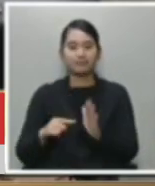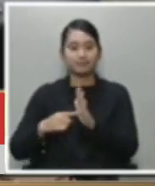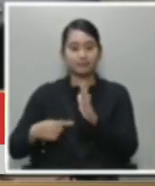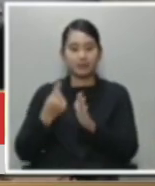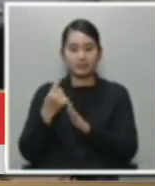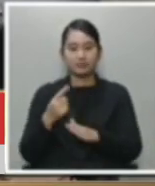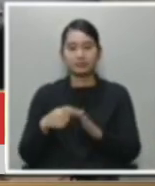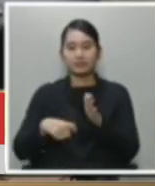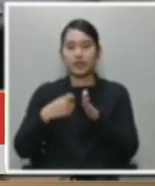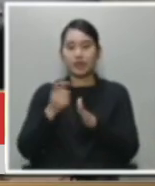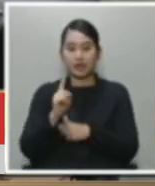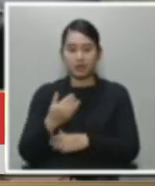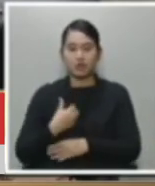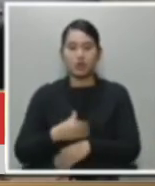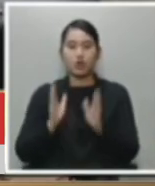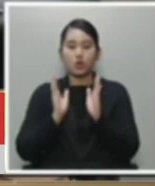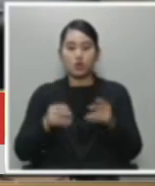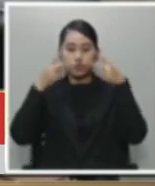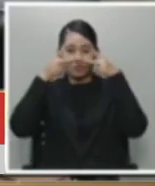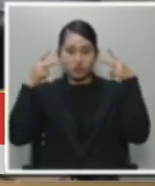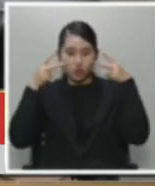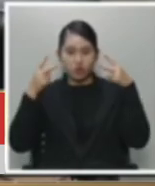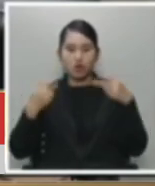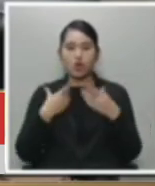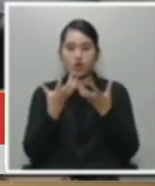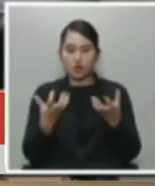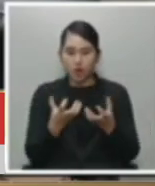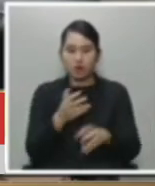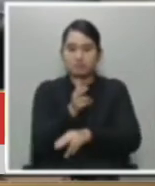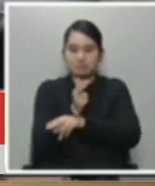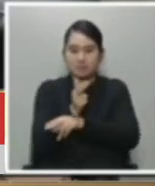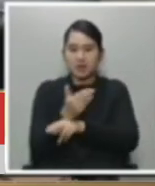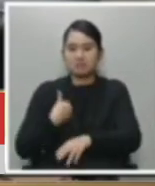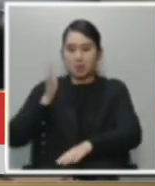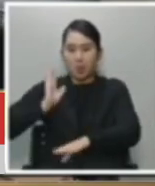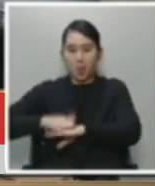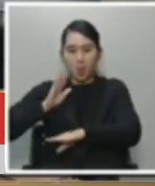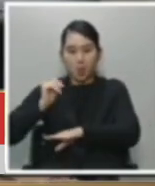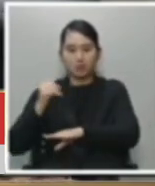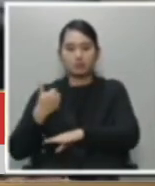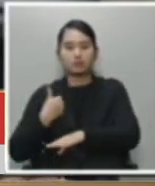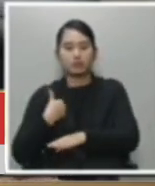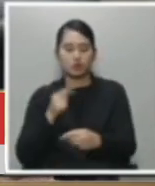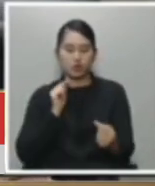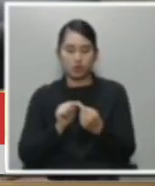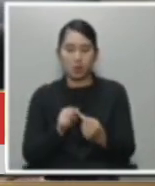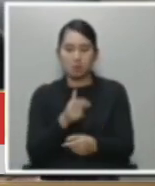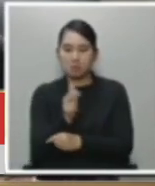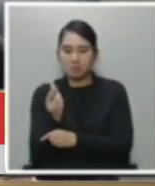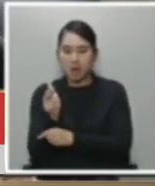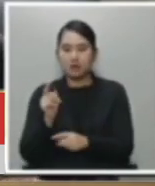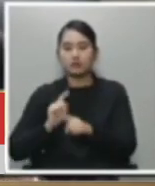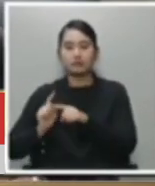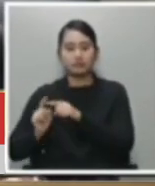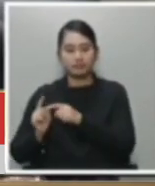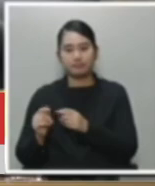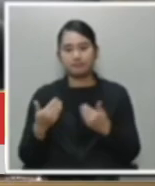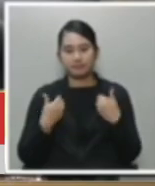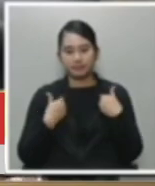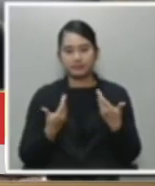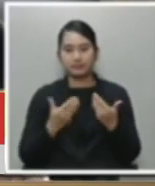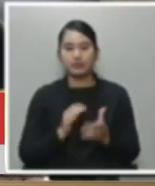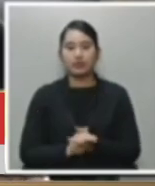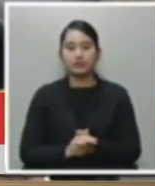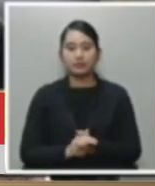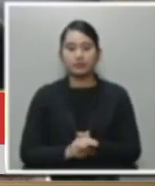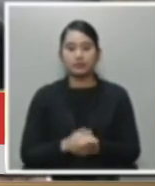ก็คือจากการที่คนร้ายมีอาวุธสงครามแล้วก็มีความชำนาญอย่างยิ่งในการใช้อาวุธสงครามนอกจากนั้นแล้วยังเกิดจ